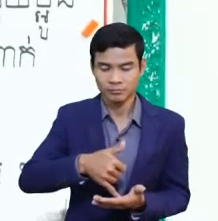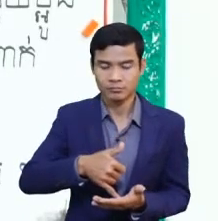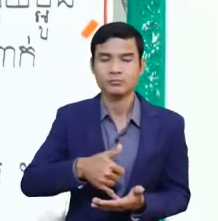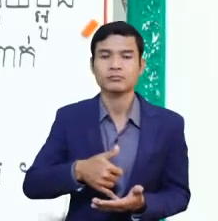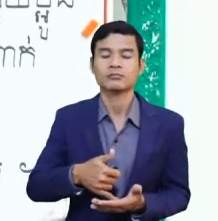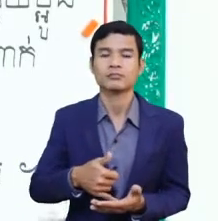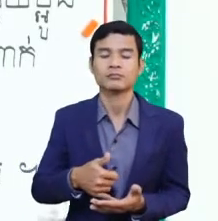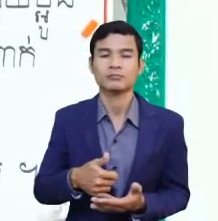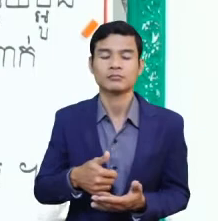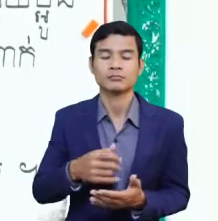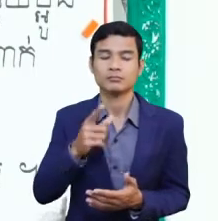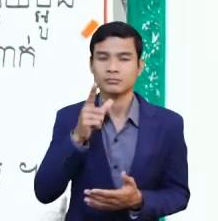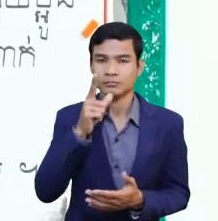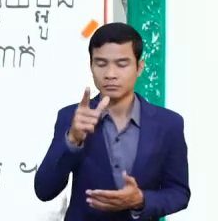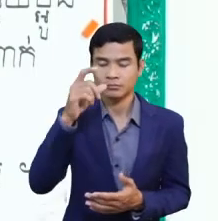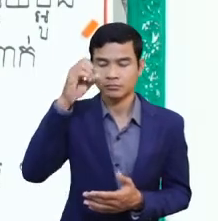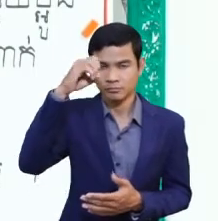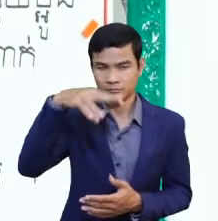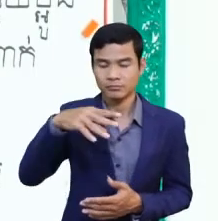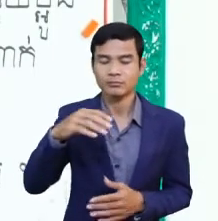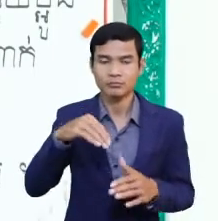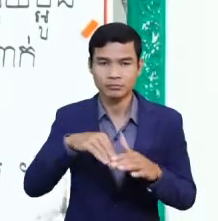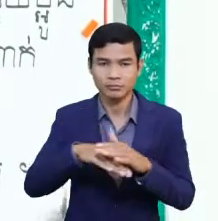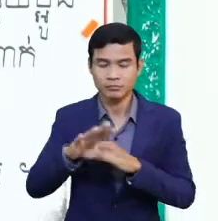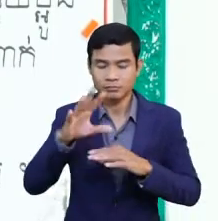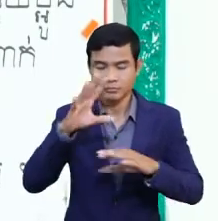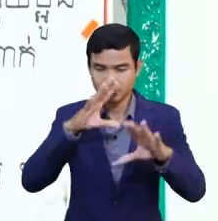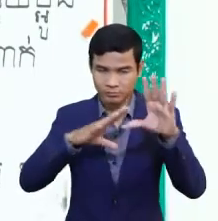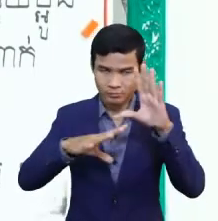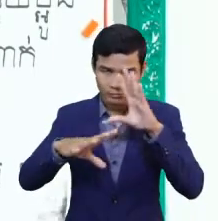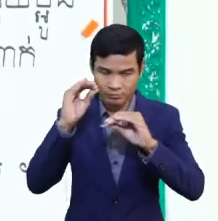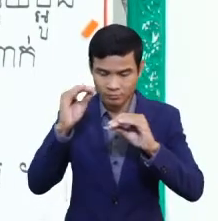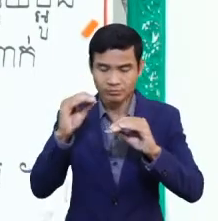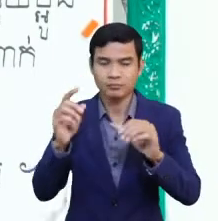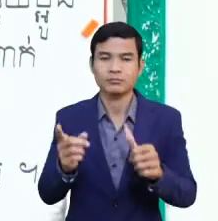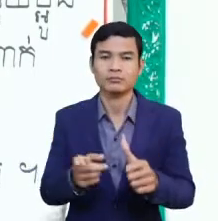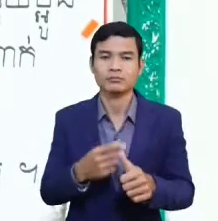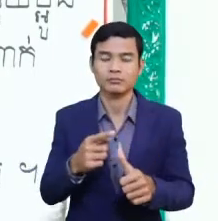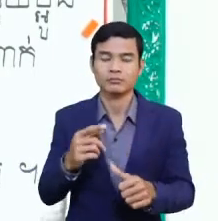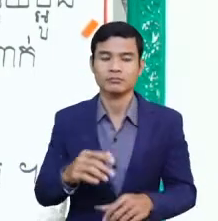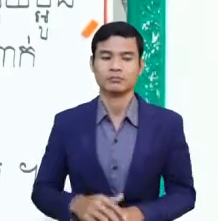ngày ní chia tháng ngày cho riêng đồng bồn